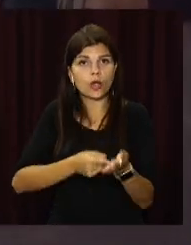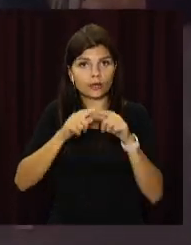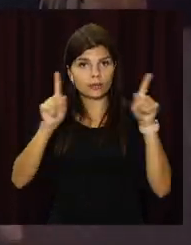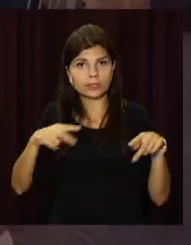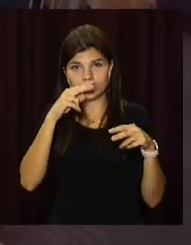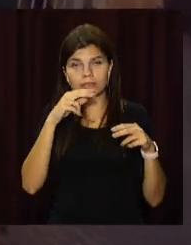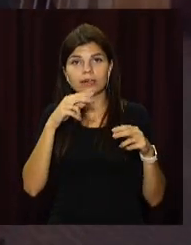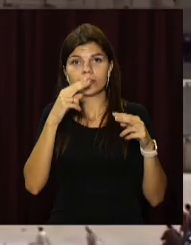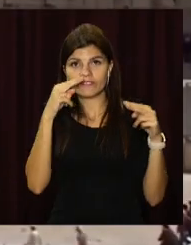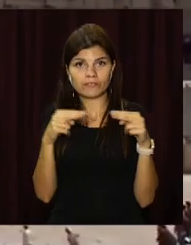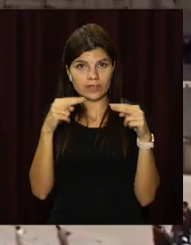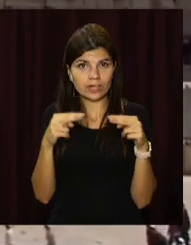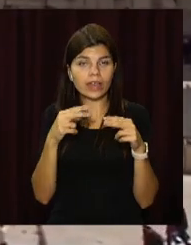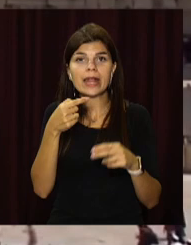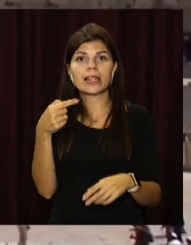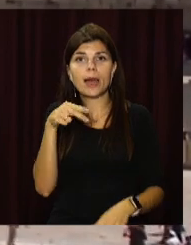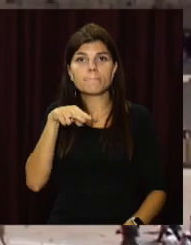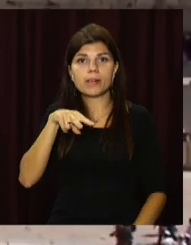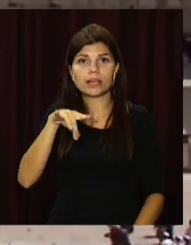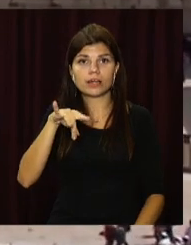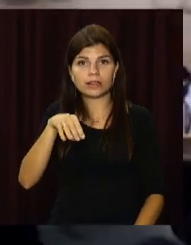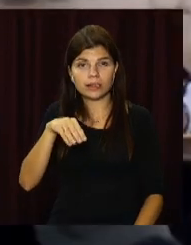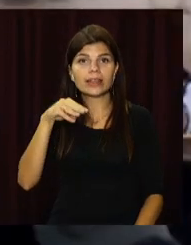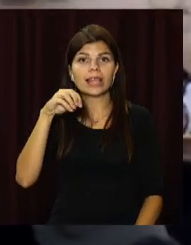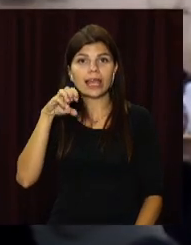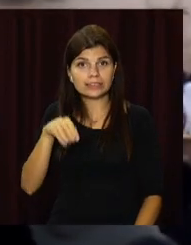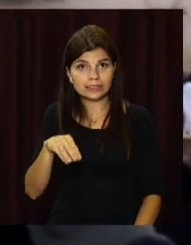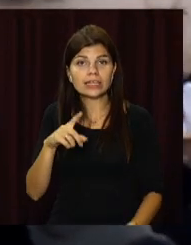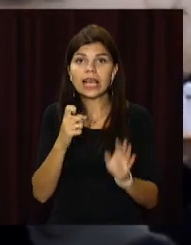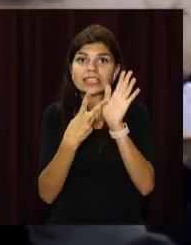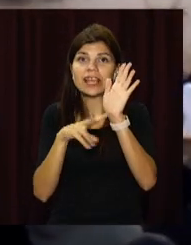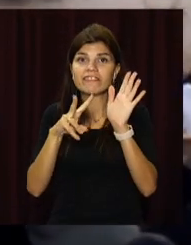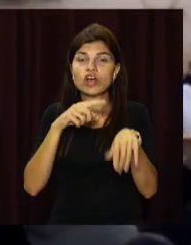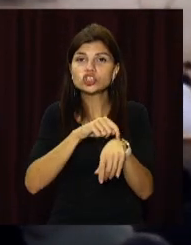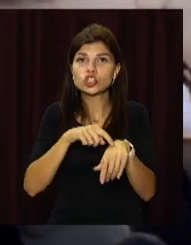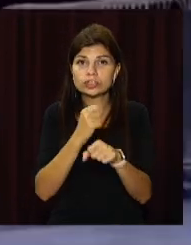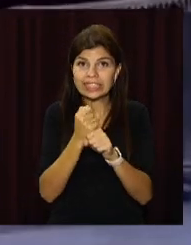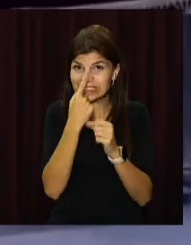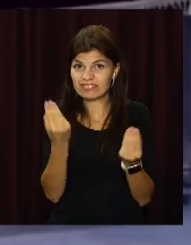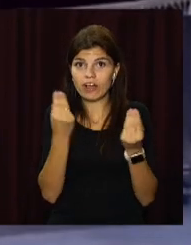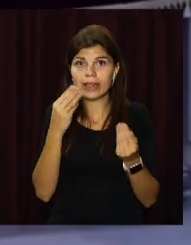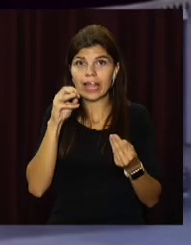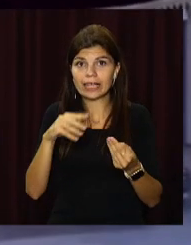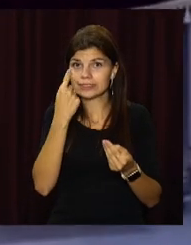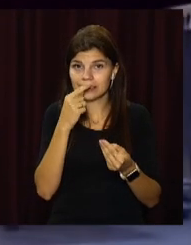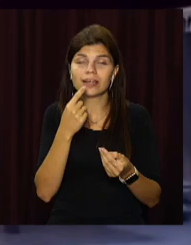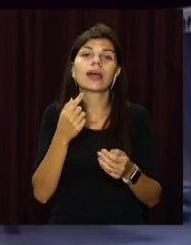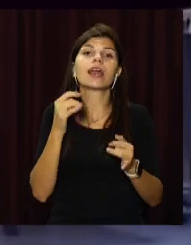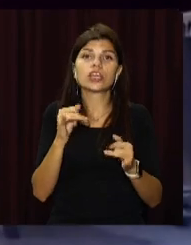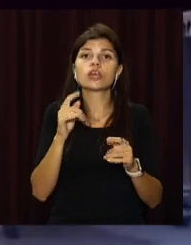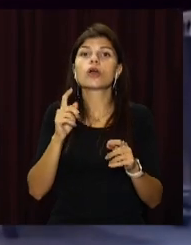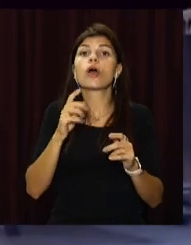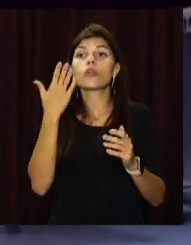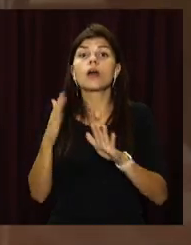Зокрема, ковід-сертифікат, негативний ПЛР-тест, зроблений за 72 години до прибуття, а крім того, пройти повторне дослідження